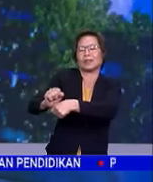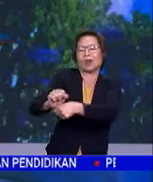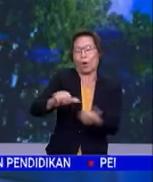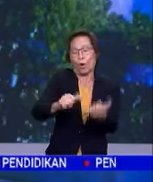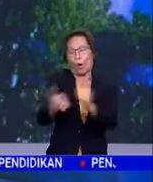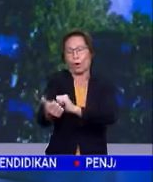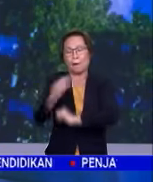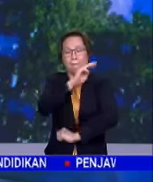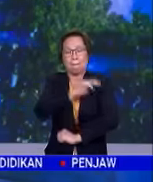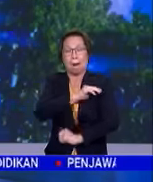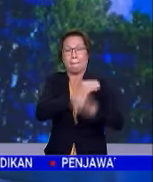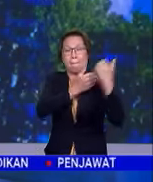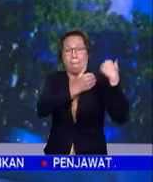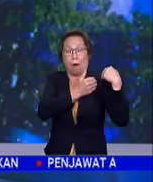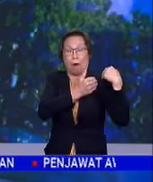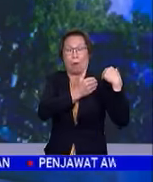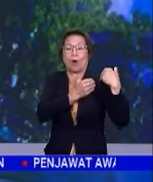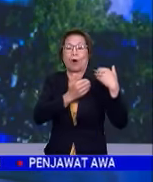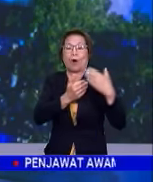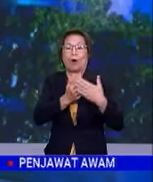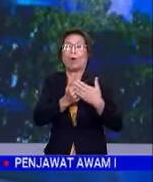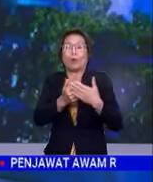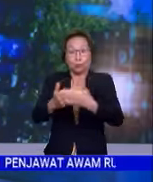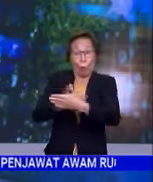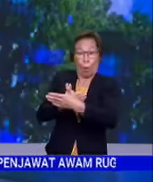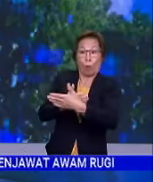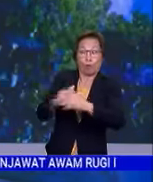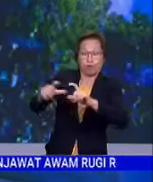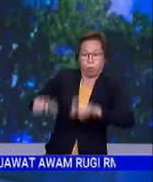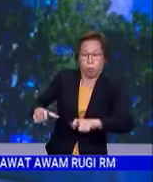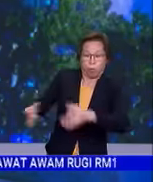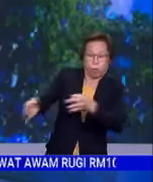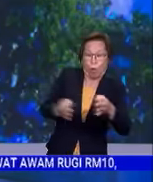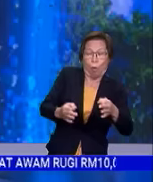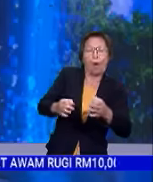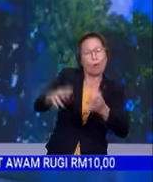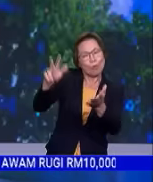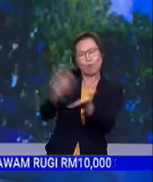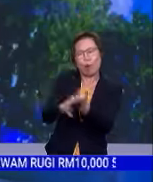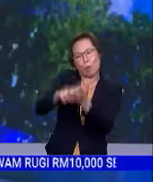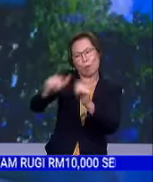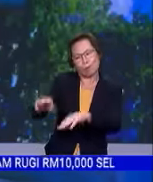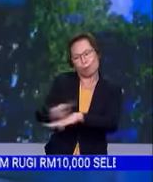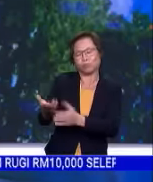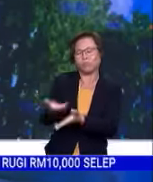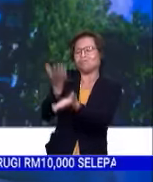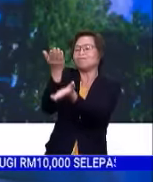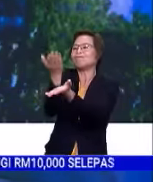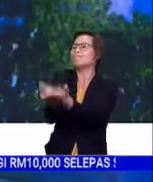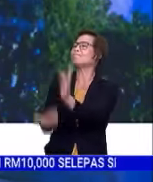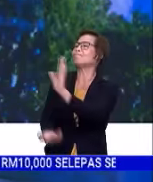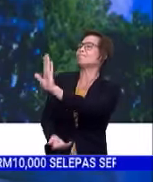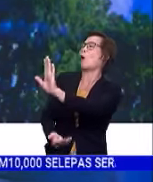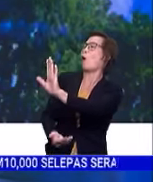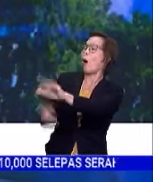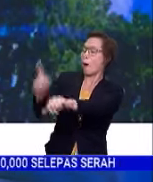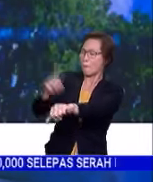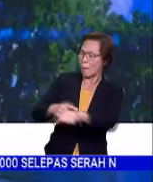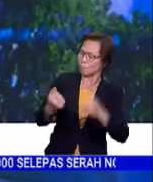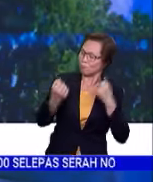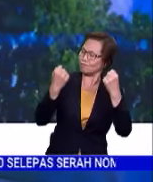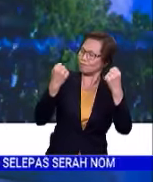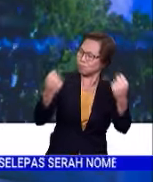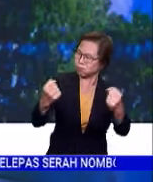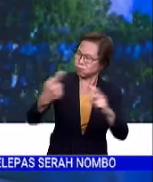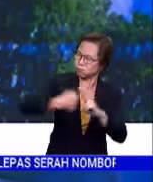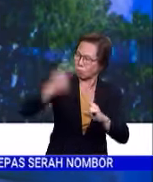pihak berwajib sebelum pelancutan perintah masih sah digunakan. Ia boleh dikemukakan kepada pihak berkuasa ketika melalui